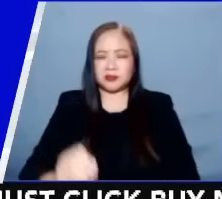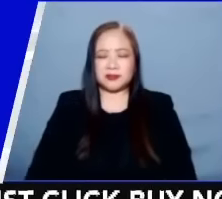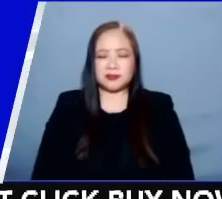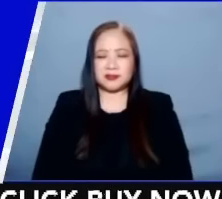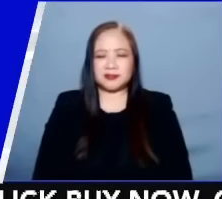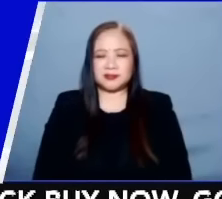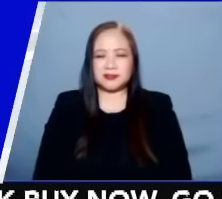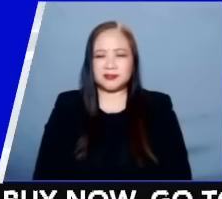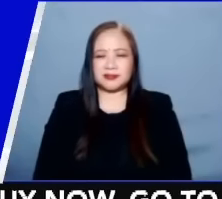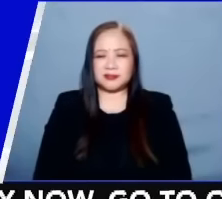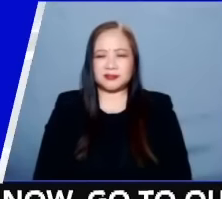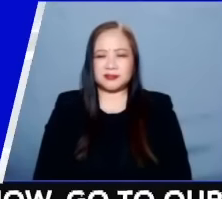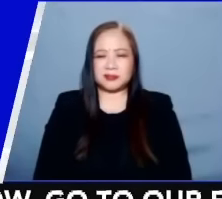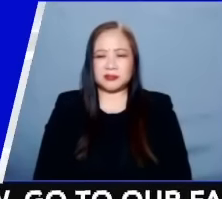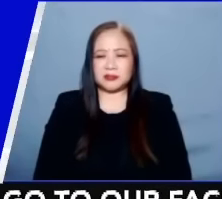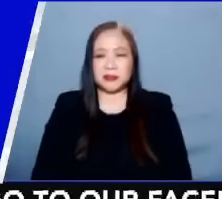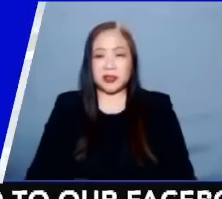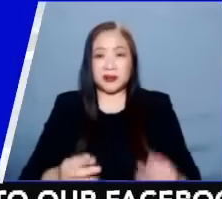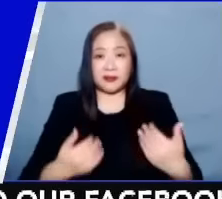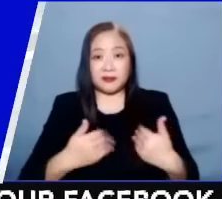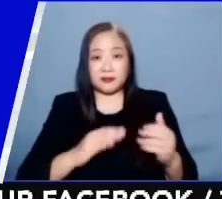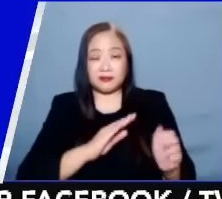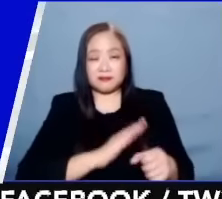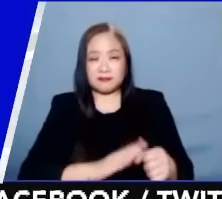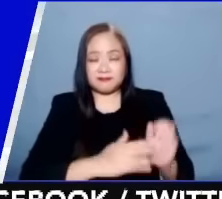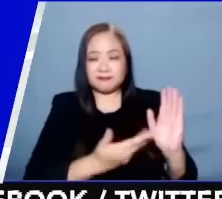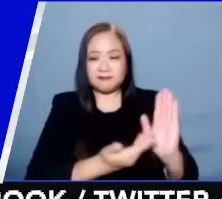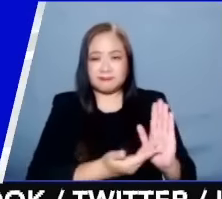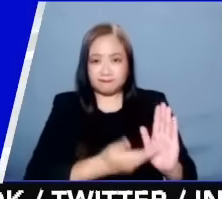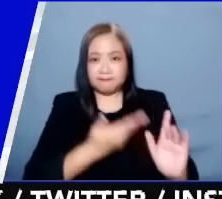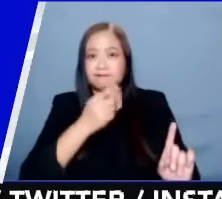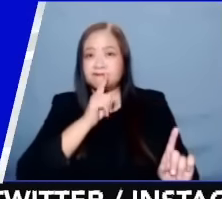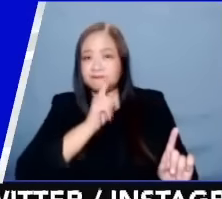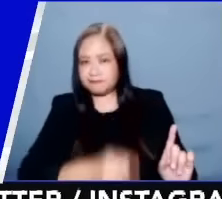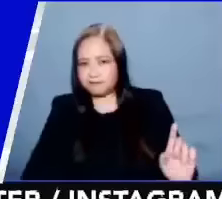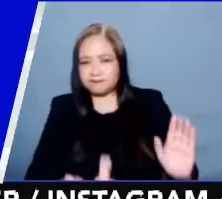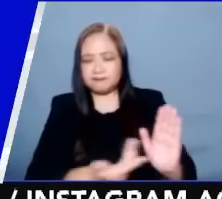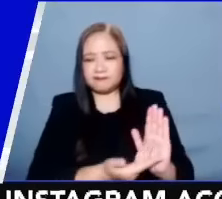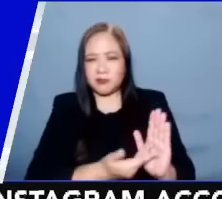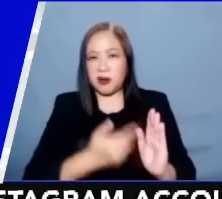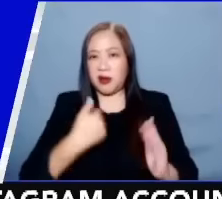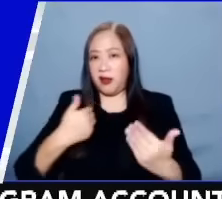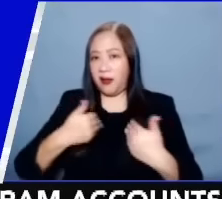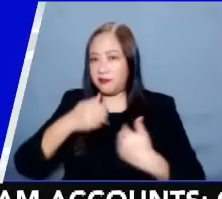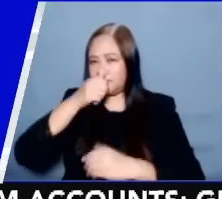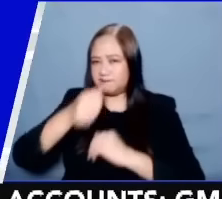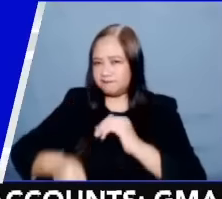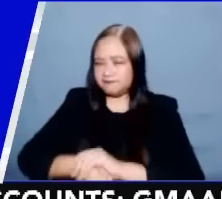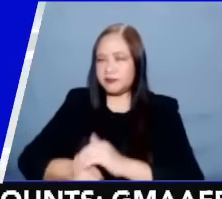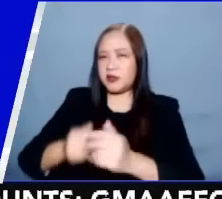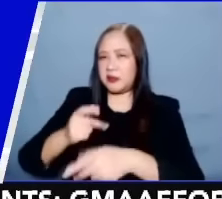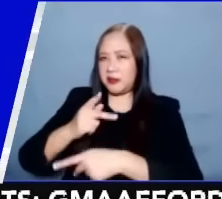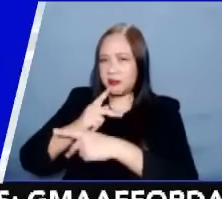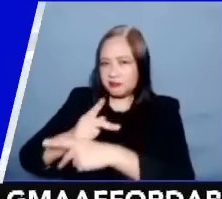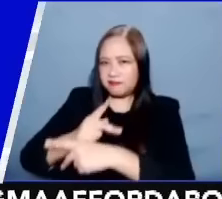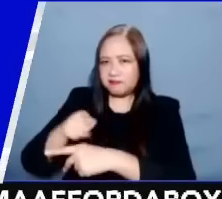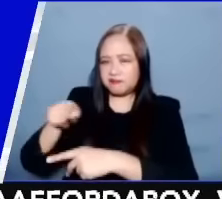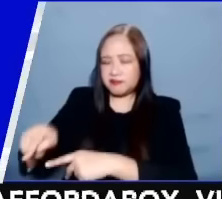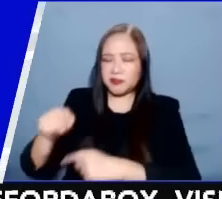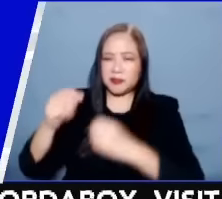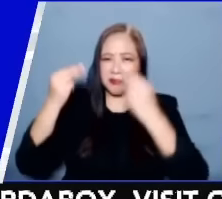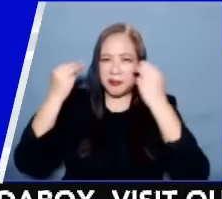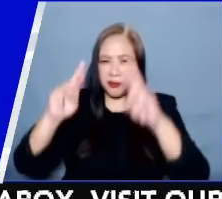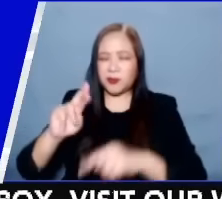Kung mayroon pong sapat na ebidensya at mapapatunayan po talaga na may nagkanglong po kay Mayor Alice Guo at napapunghani ating hinahanap,